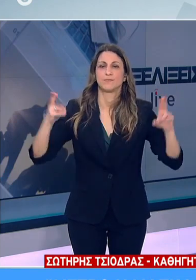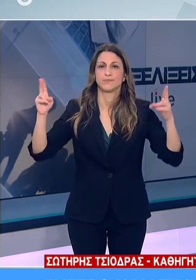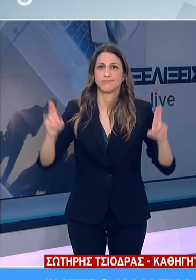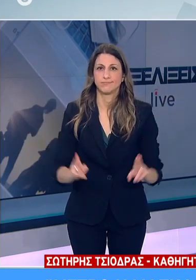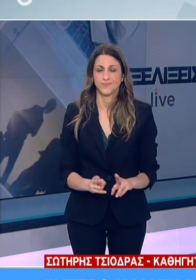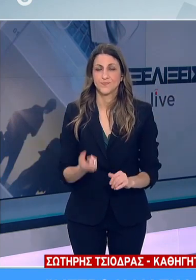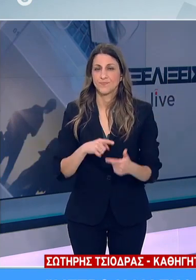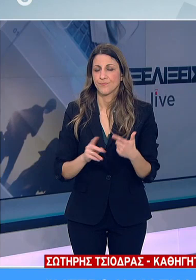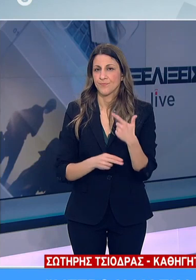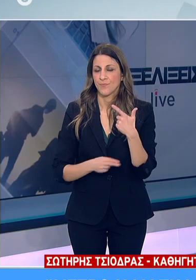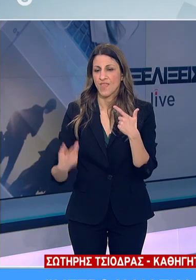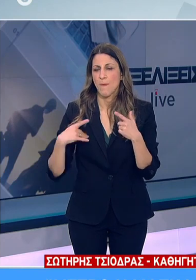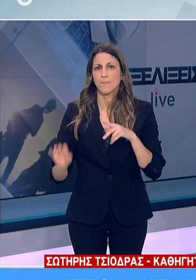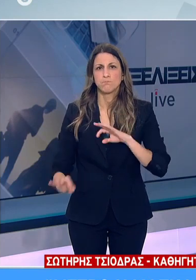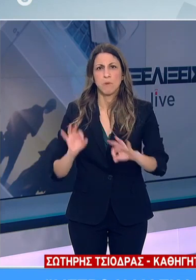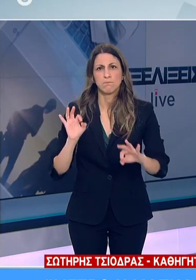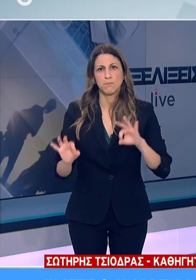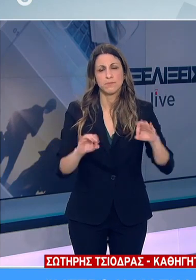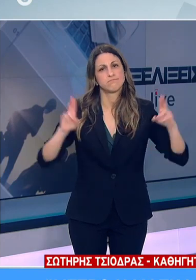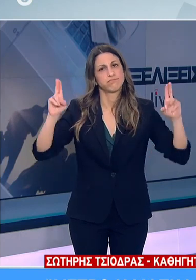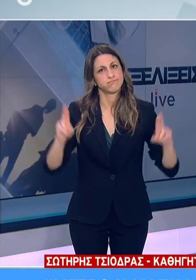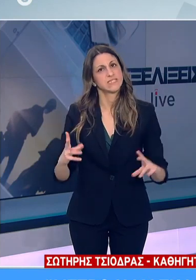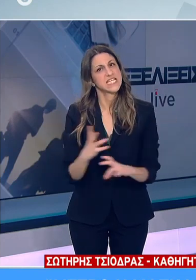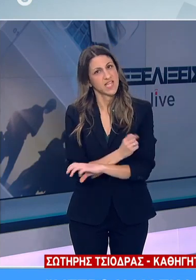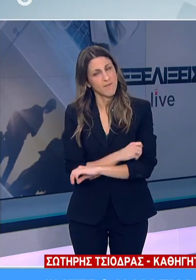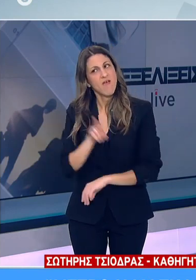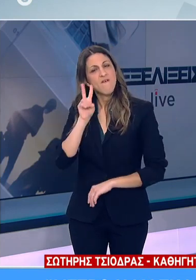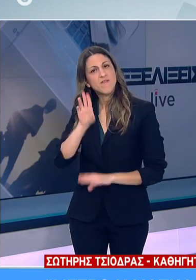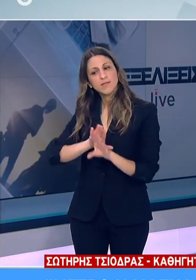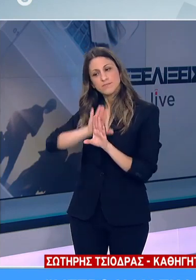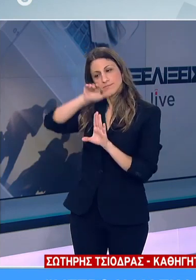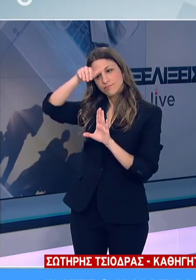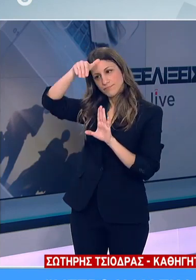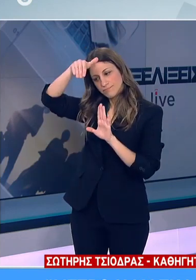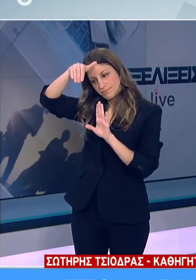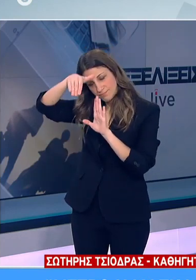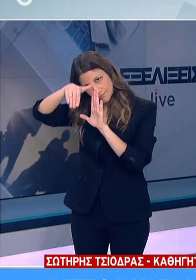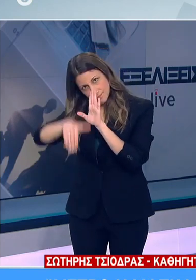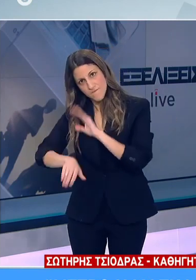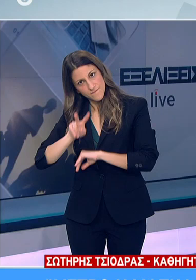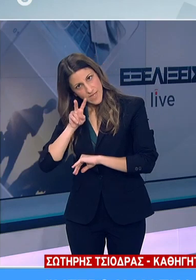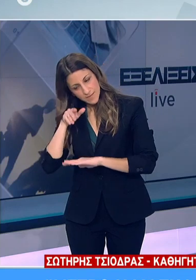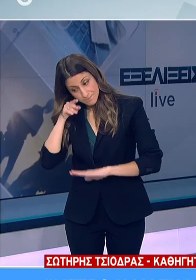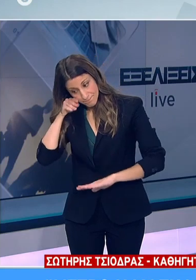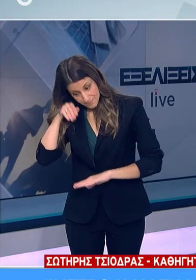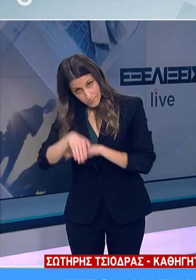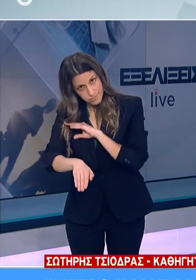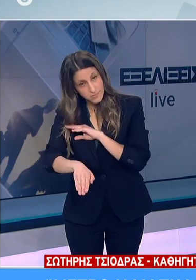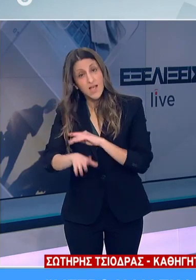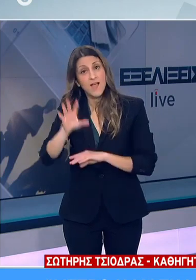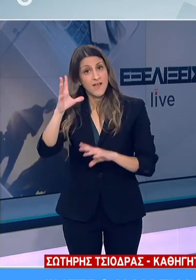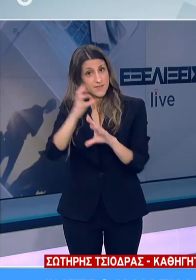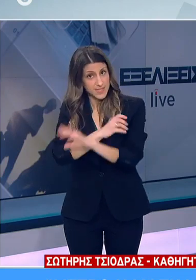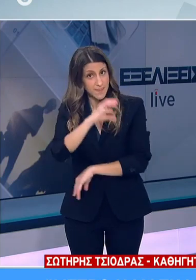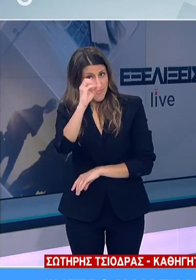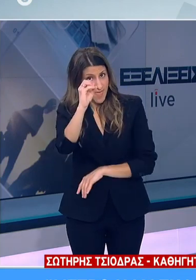Ναι, έχει μειωθεί η διασπορά στον πληθυσμό και η επιδημία φθήνει, μειώνεται, σβήνει. Μπορεί να φτάσει μηδέν,